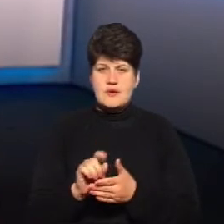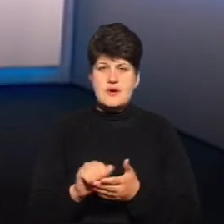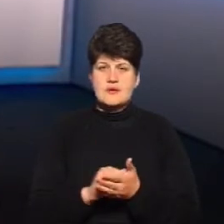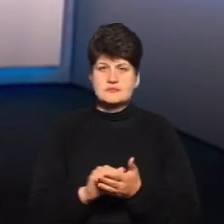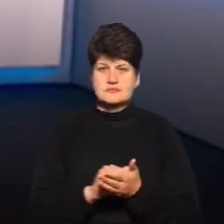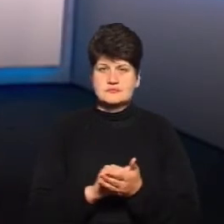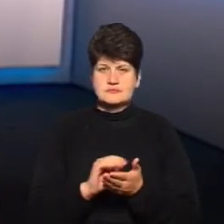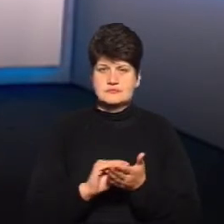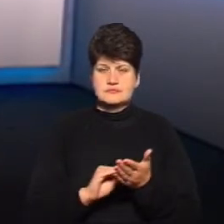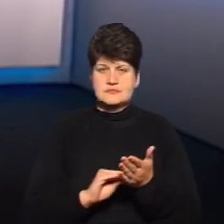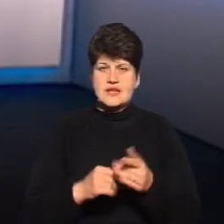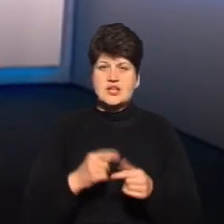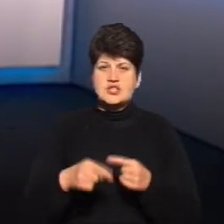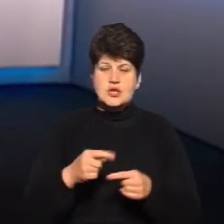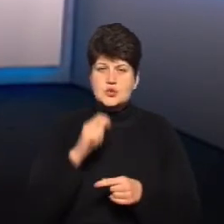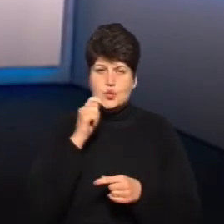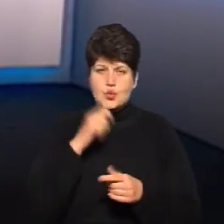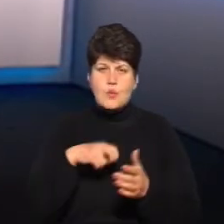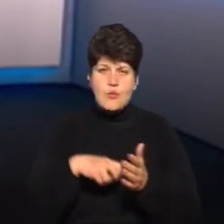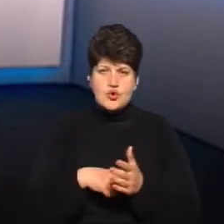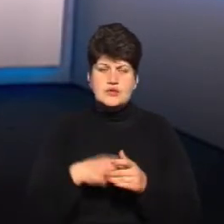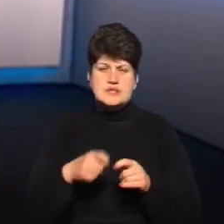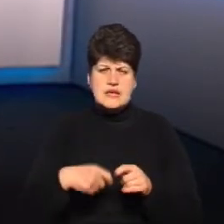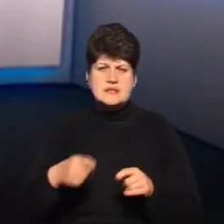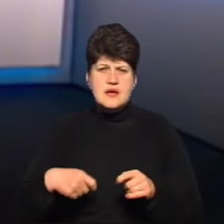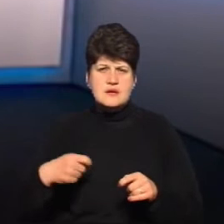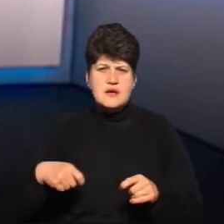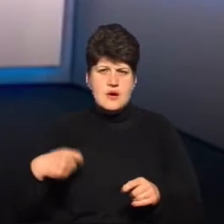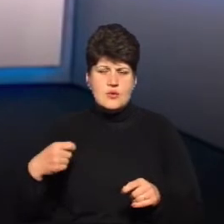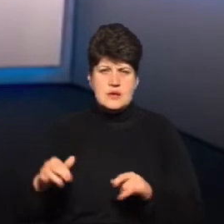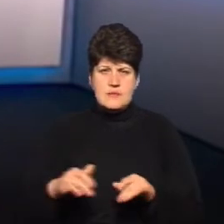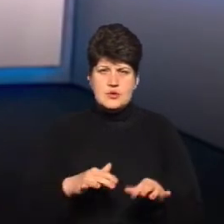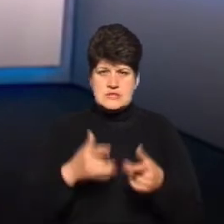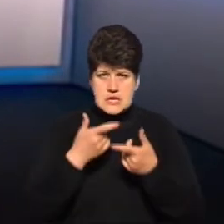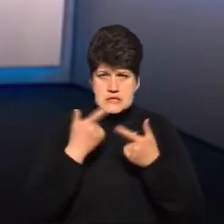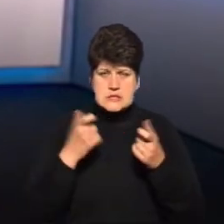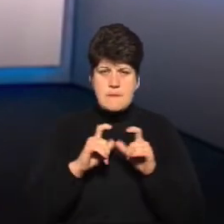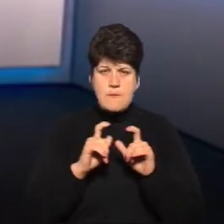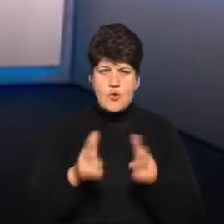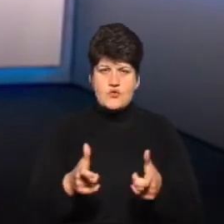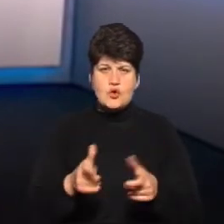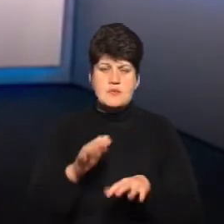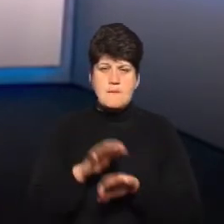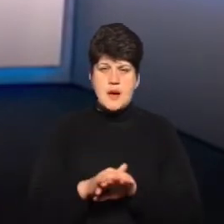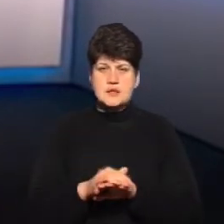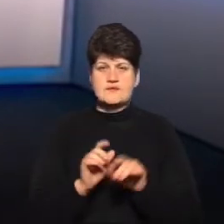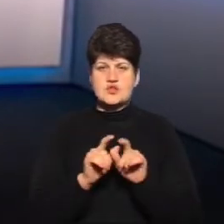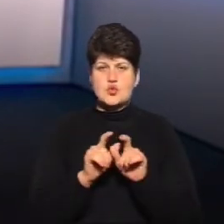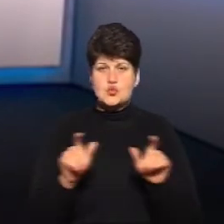через Укрпошту. І це затягувало процес повідомлення банківських установ і